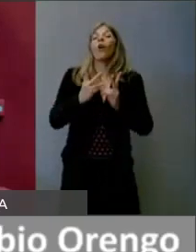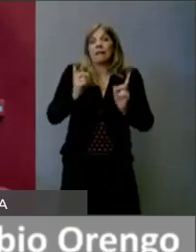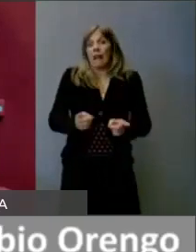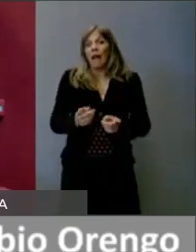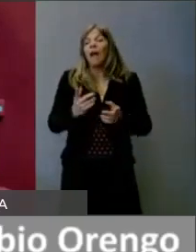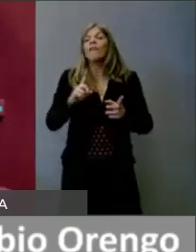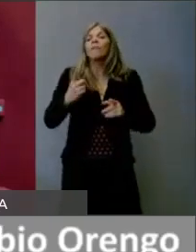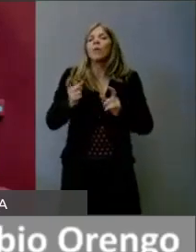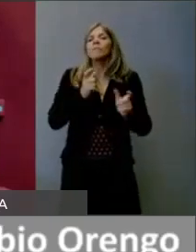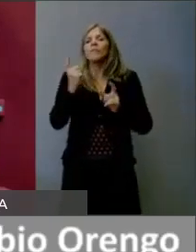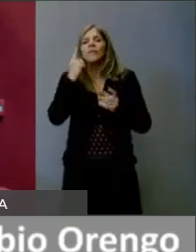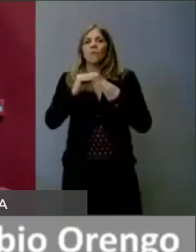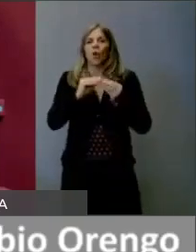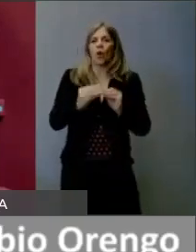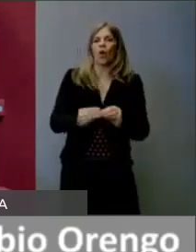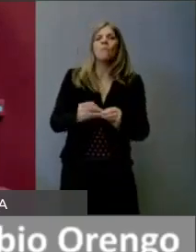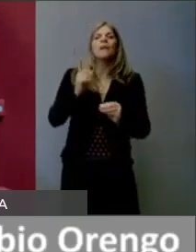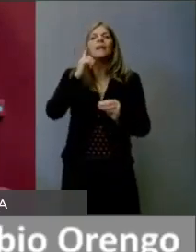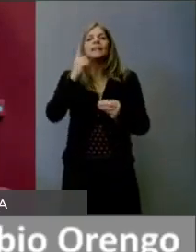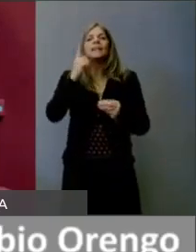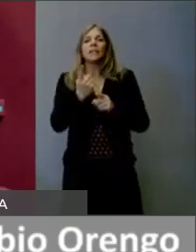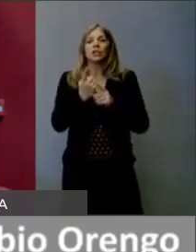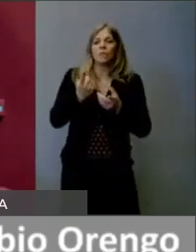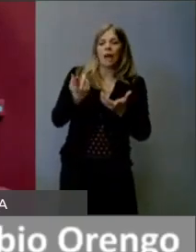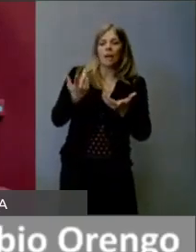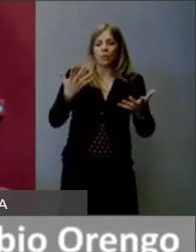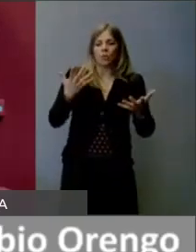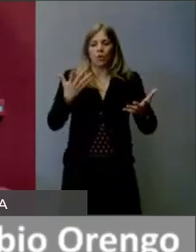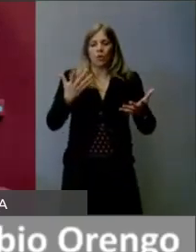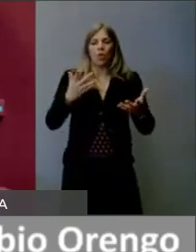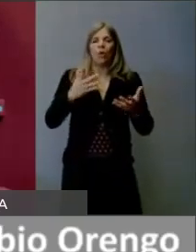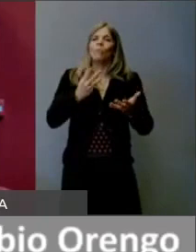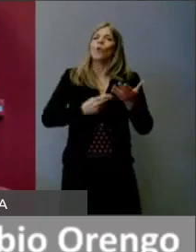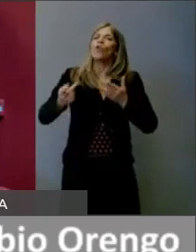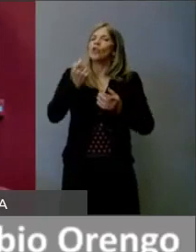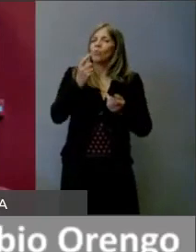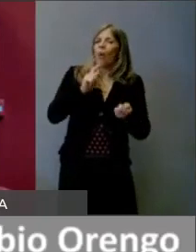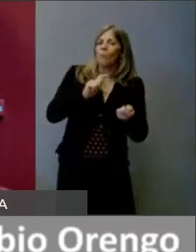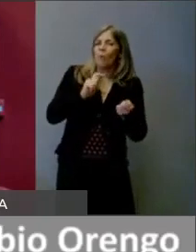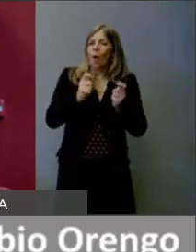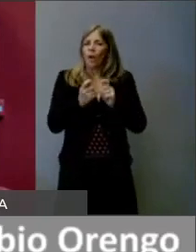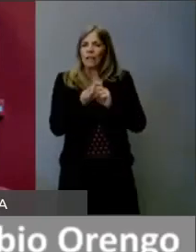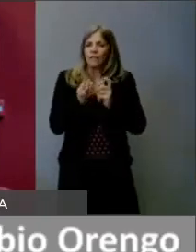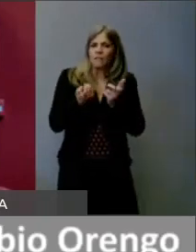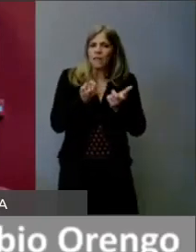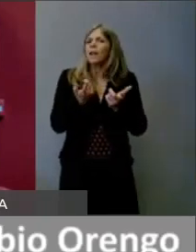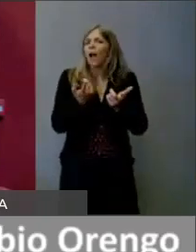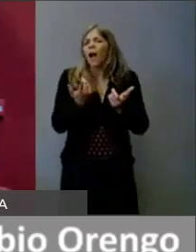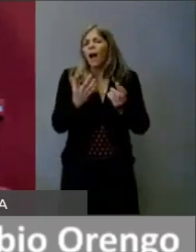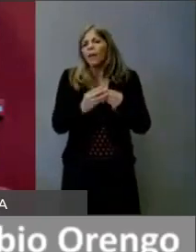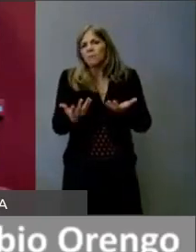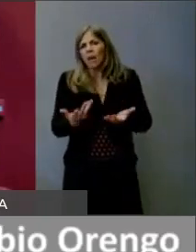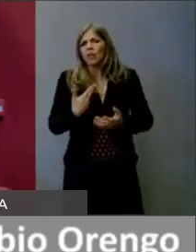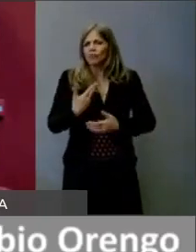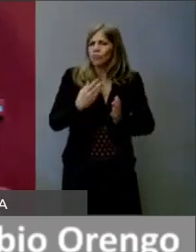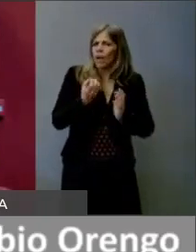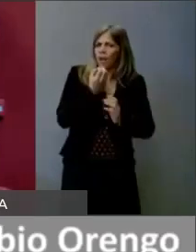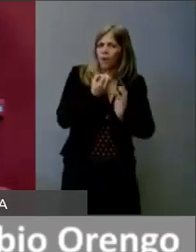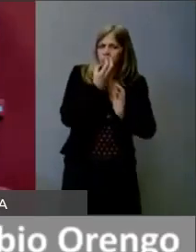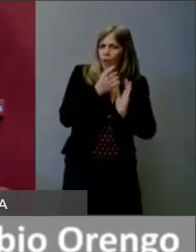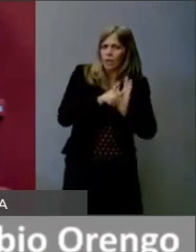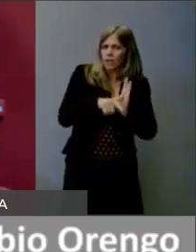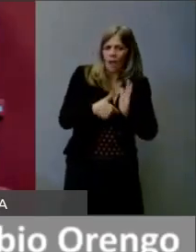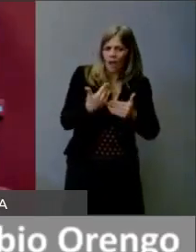da ottimizzare il progetto e da ridurlo, faremo in modo di farlo perché abbiamo il tempo per farlo e abbiamo